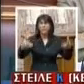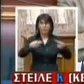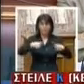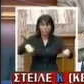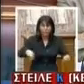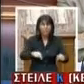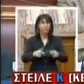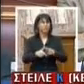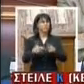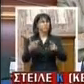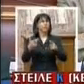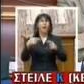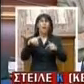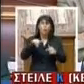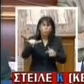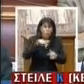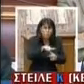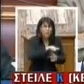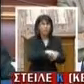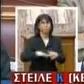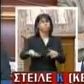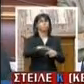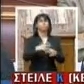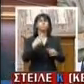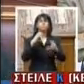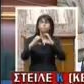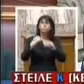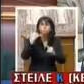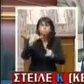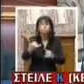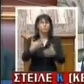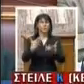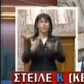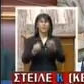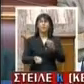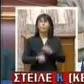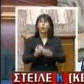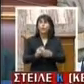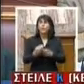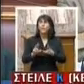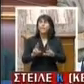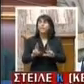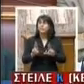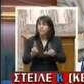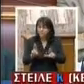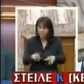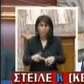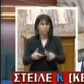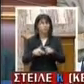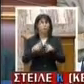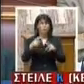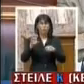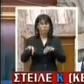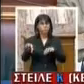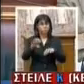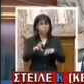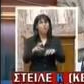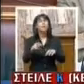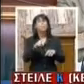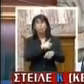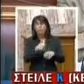σύνολο των μεγάλων αεροδρομίων, οι τηλεπικοινωνίες, η παραγωγή ηλεκτρικής ενέργειας και άλλοι ζωτικοί τομείς της οικονομίας θα είναι